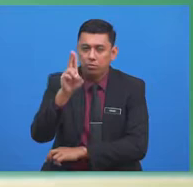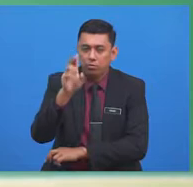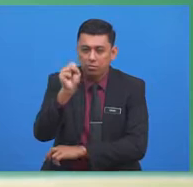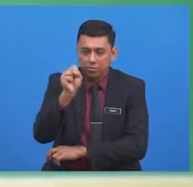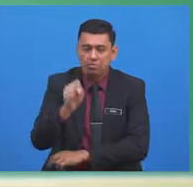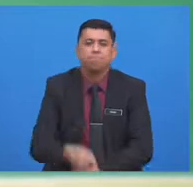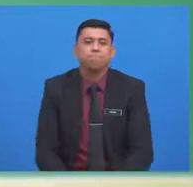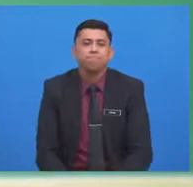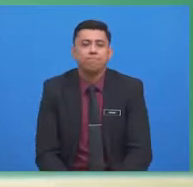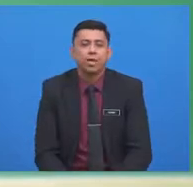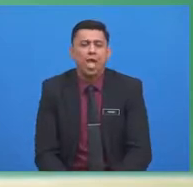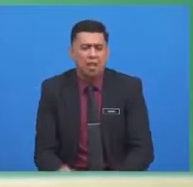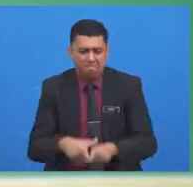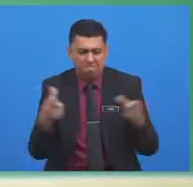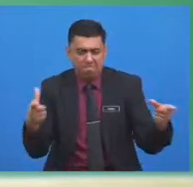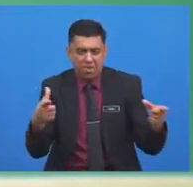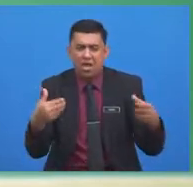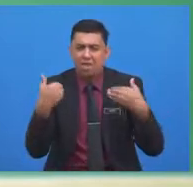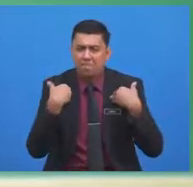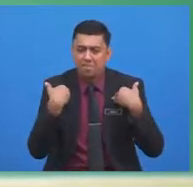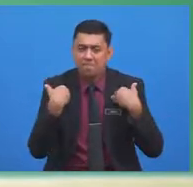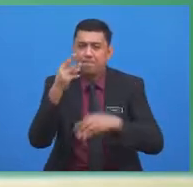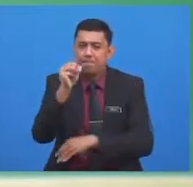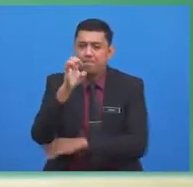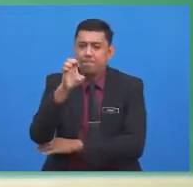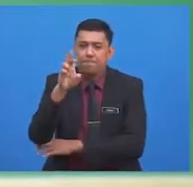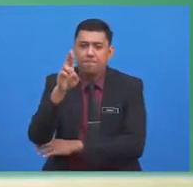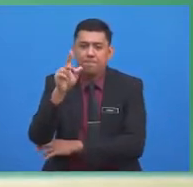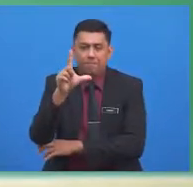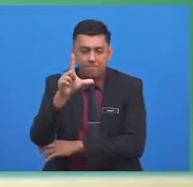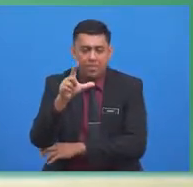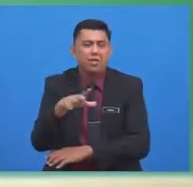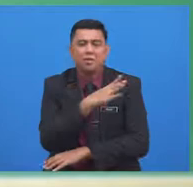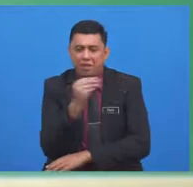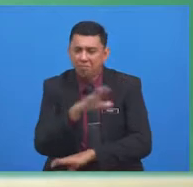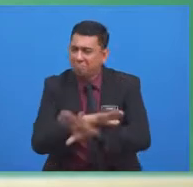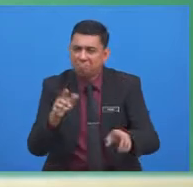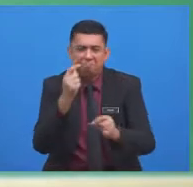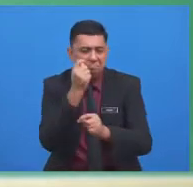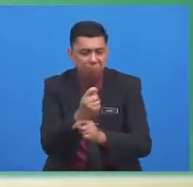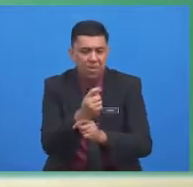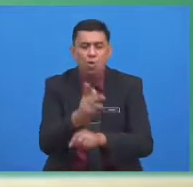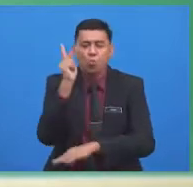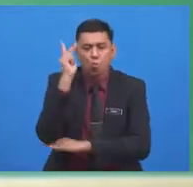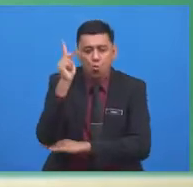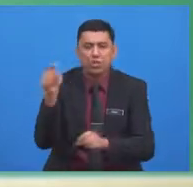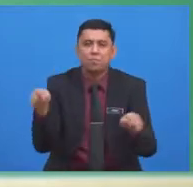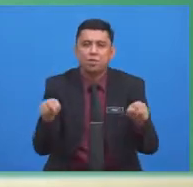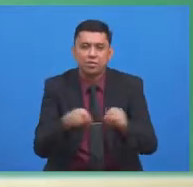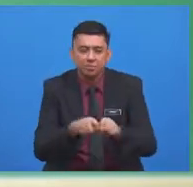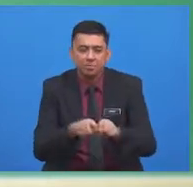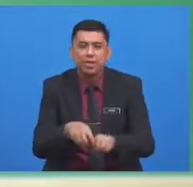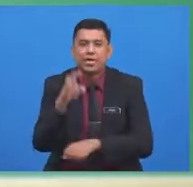pelbagai mineral. Ia mudah terluluh hawa dan tidak tahan serta kukuh seperti batuan